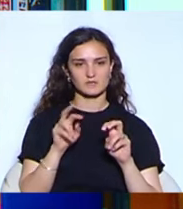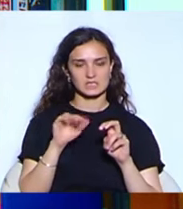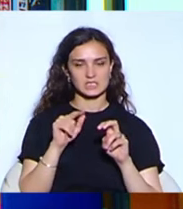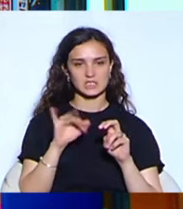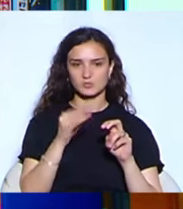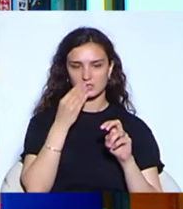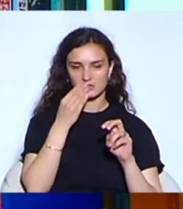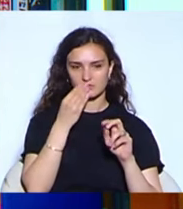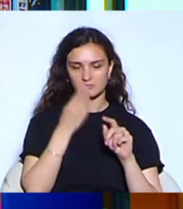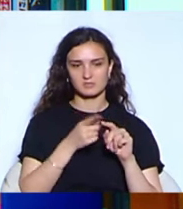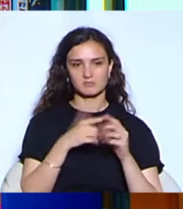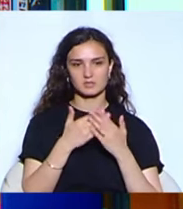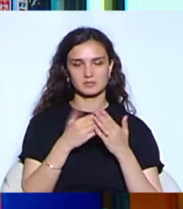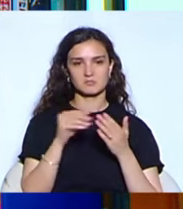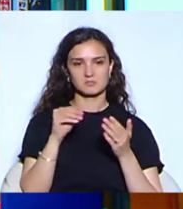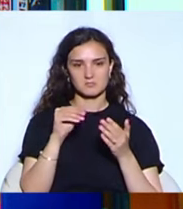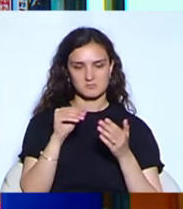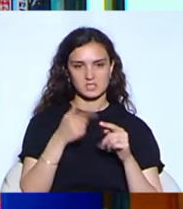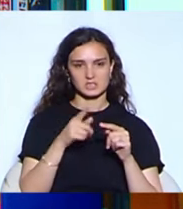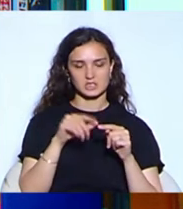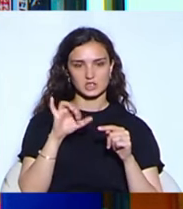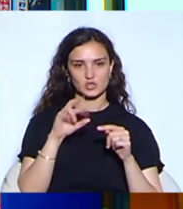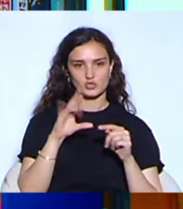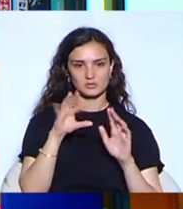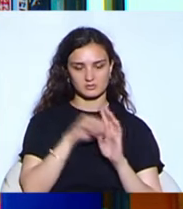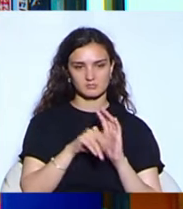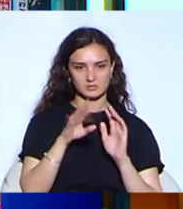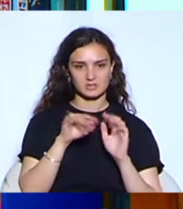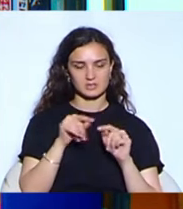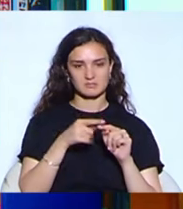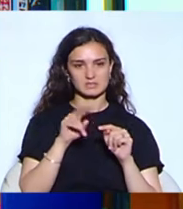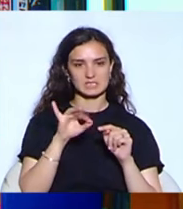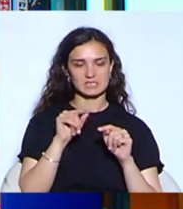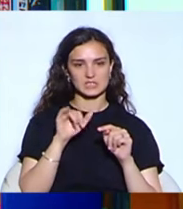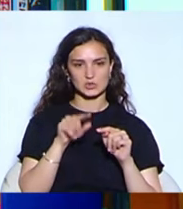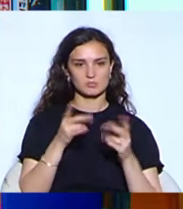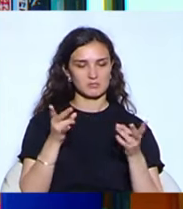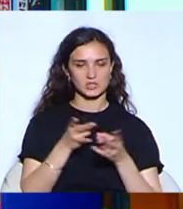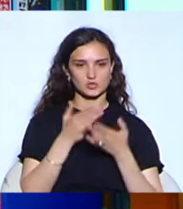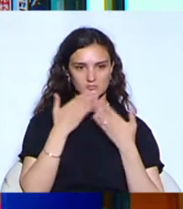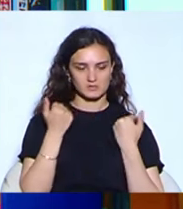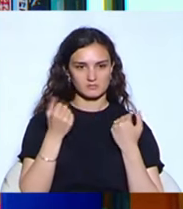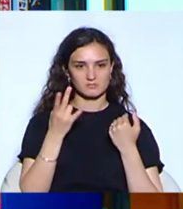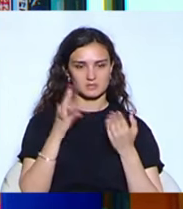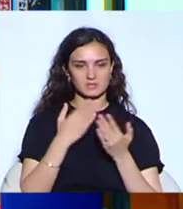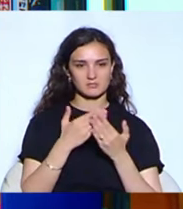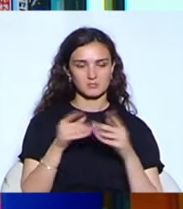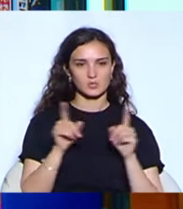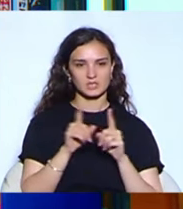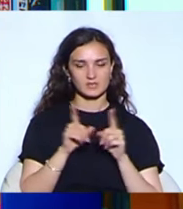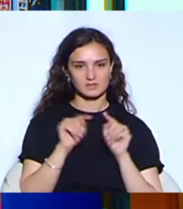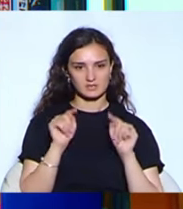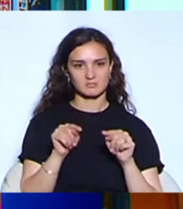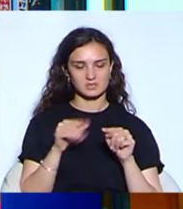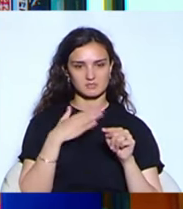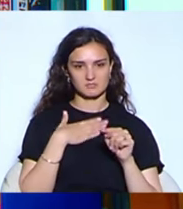ლითიუმის საკვების გამდიდრებას. აი მაგალითად მარილს ხო ამდიდრებს იოდით, მაგრამ ლითიუმით არ ამდიდრებთ, ამის საჭიროება არ გვაქვს. მაგრამ მიუხედავად